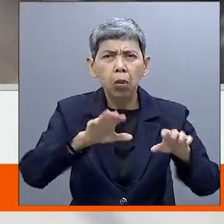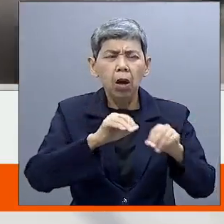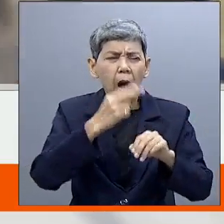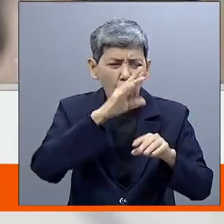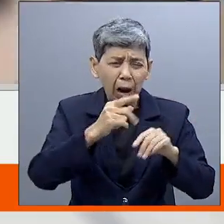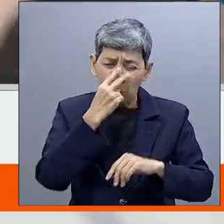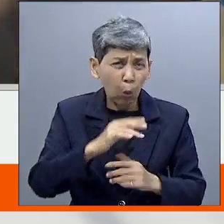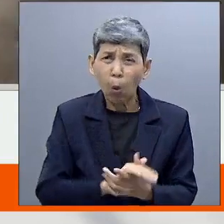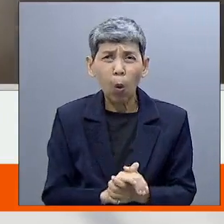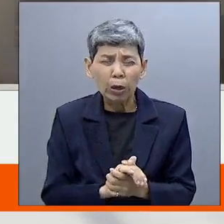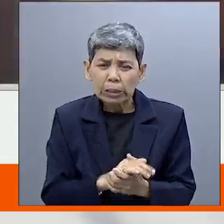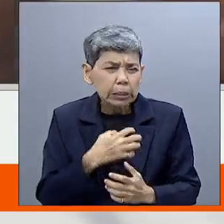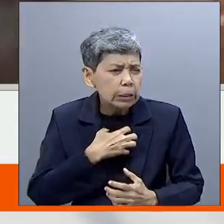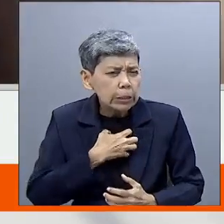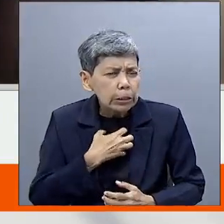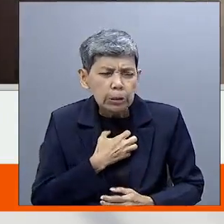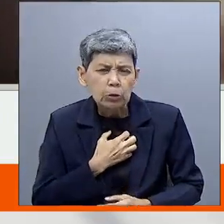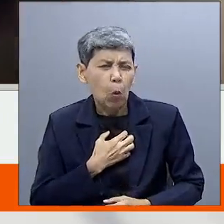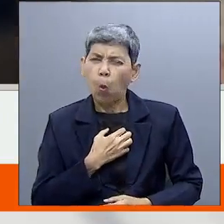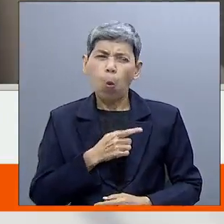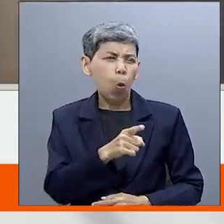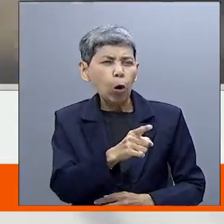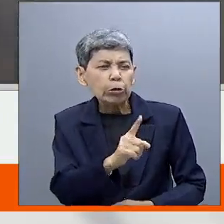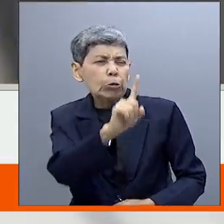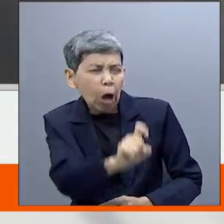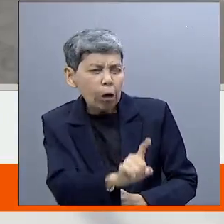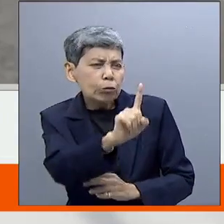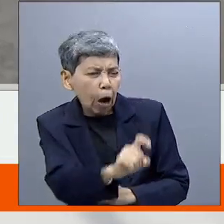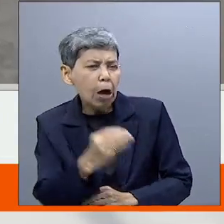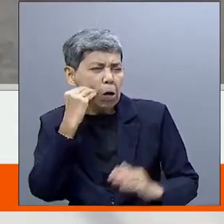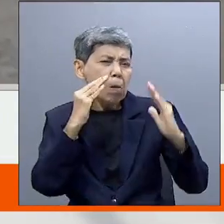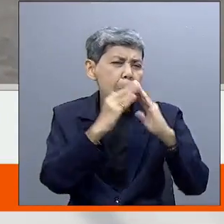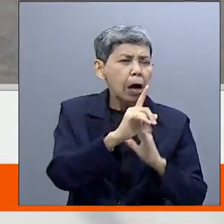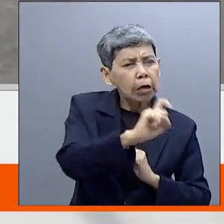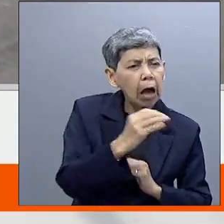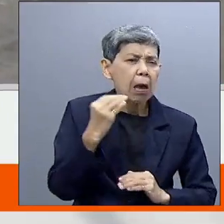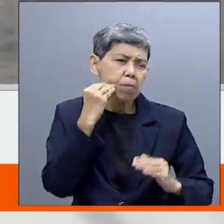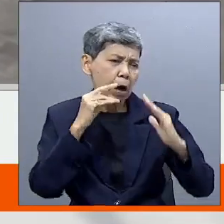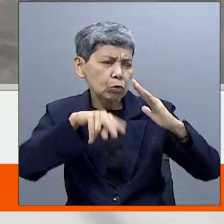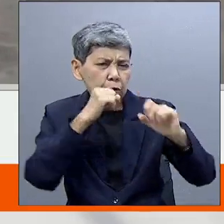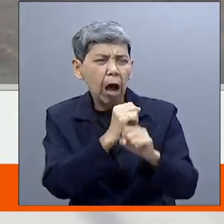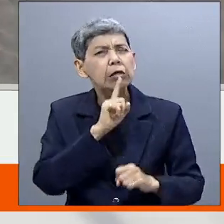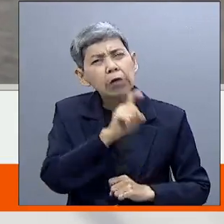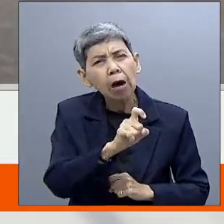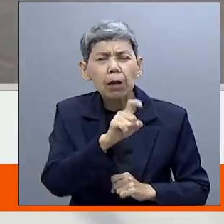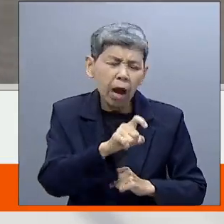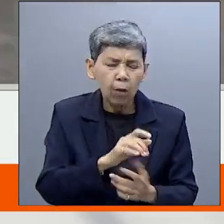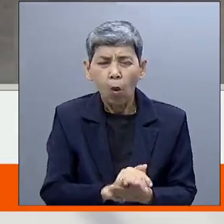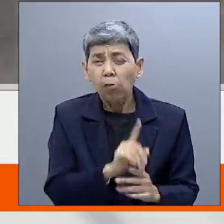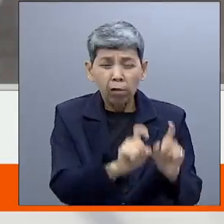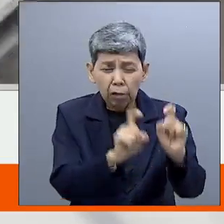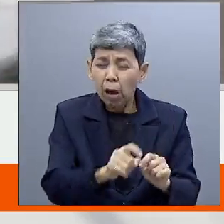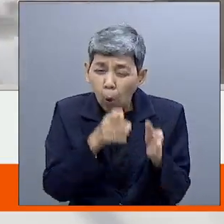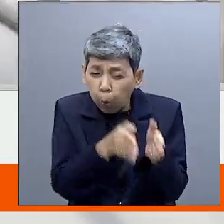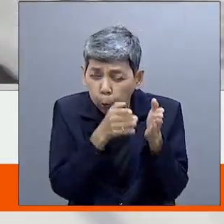ไปตอนนี้คือสื่อมวลชนพยายามจะไปดราม่ามากน ะ ไปตามดูบ้านของเขาจะพยายามซักถามภรรยาเขาเพื่อนบ้านอะไรอย่างเงี้